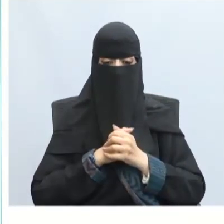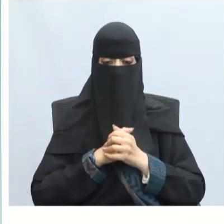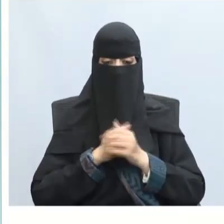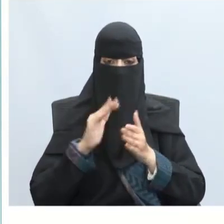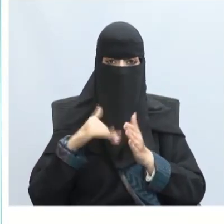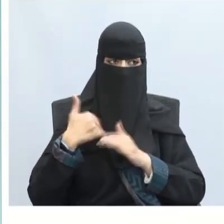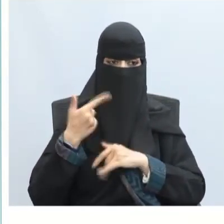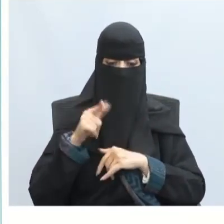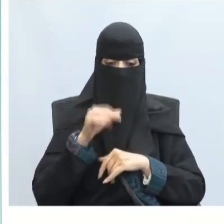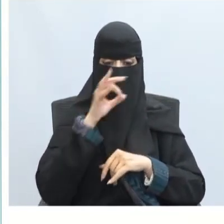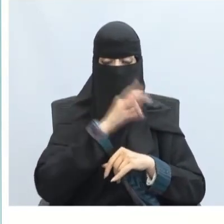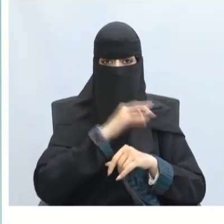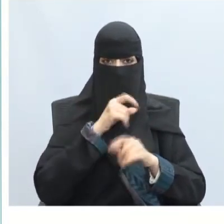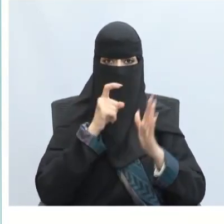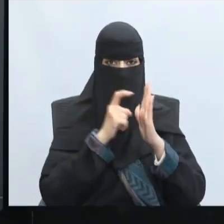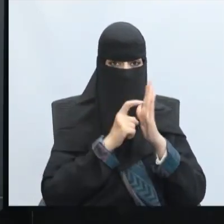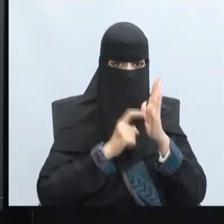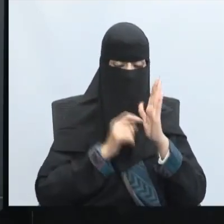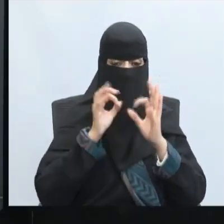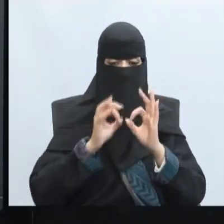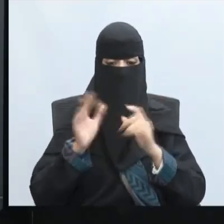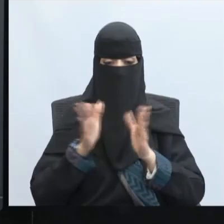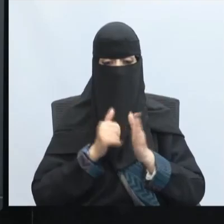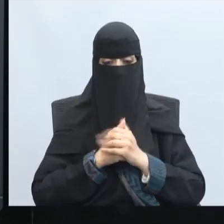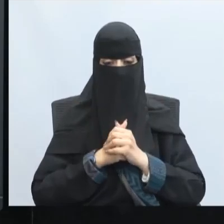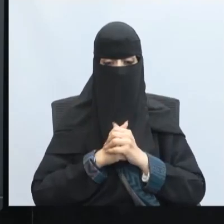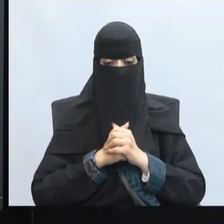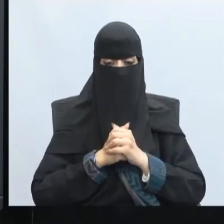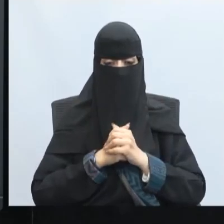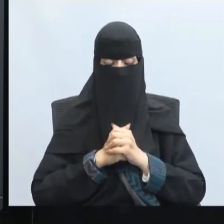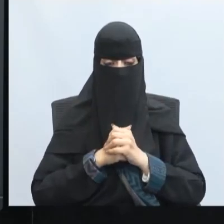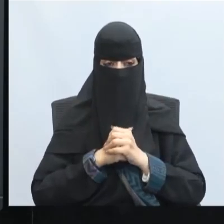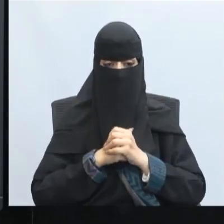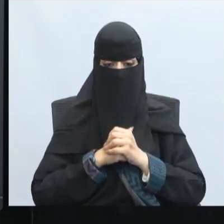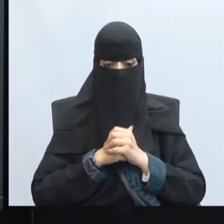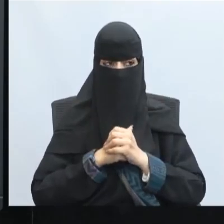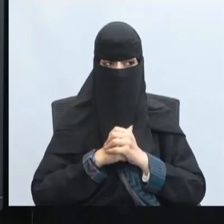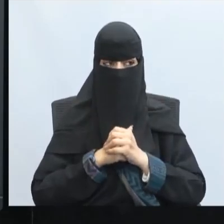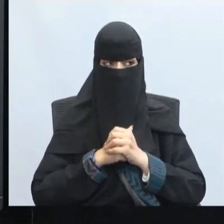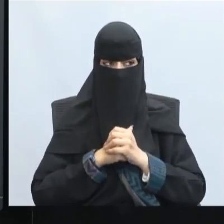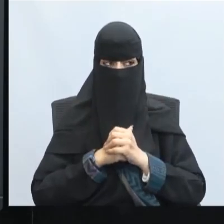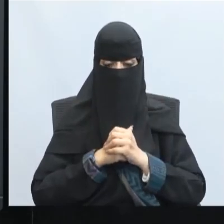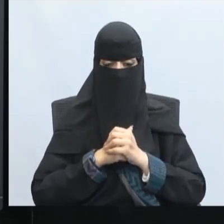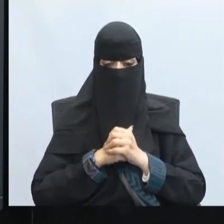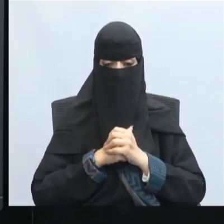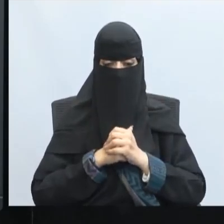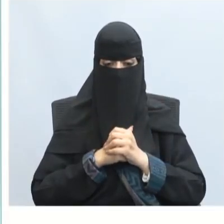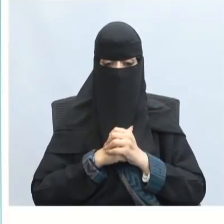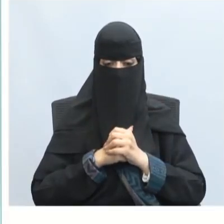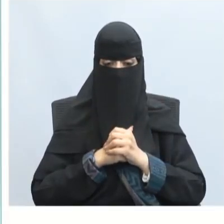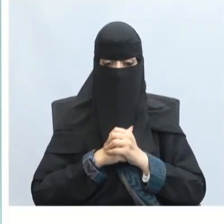ناتي الان الى نتائج الالتزام بالانظمه نتائج الالتزام